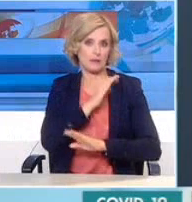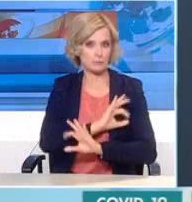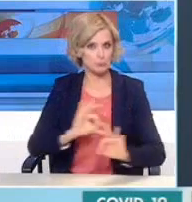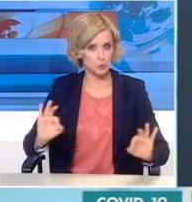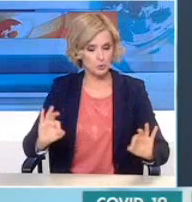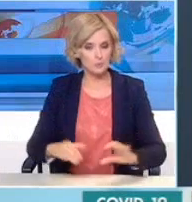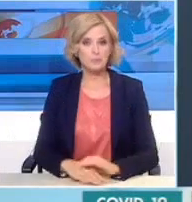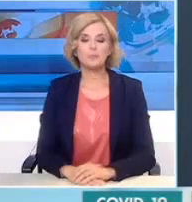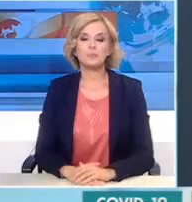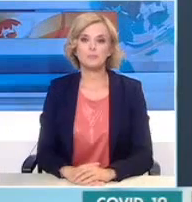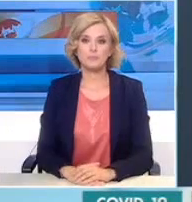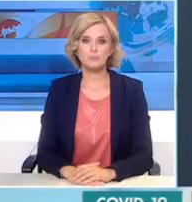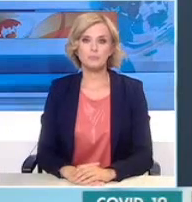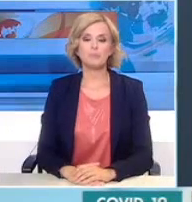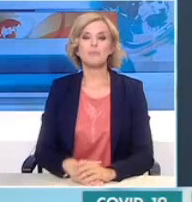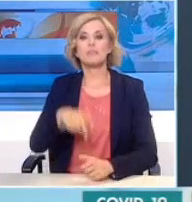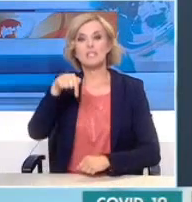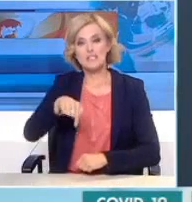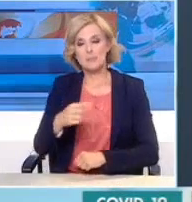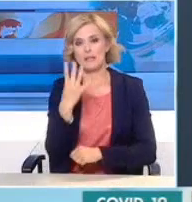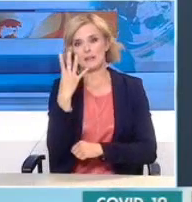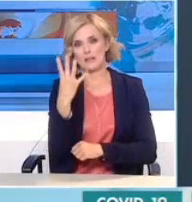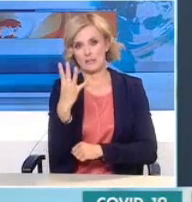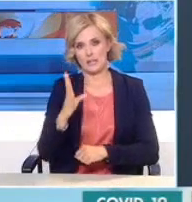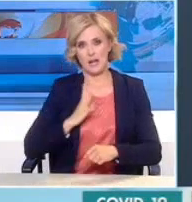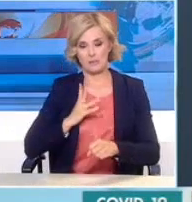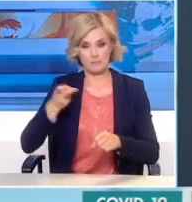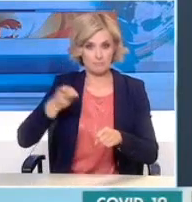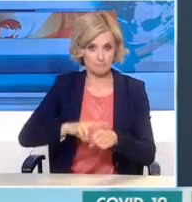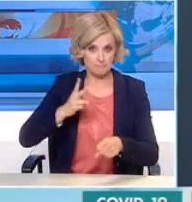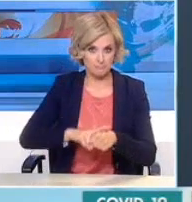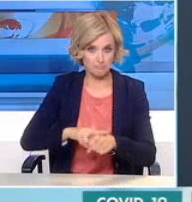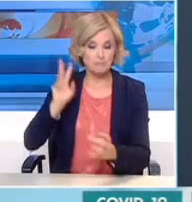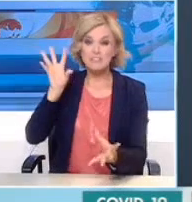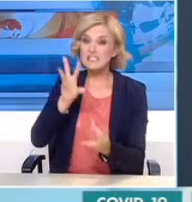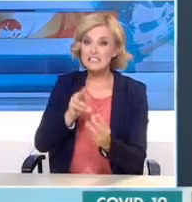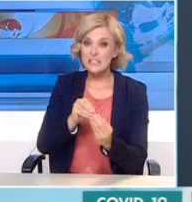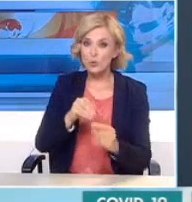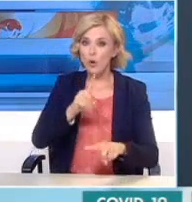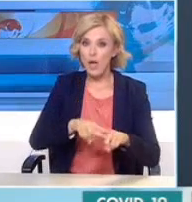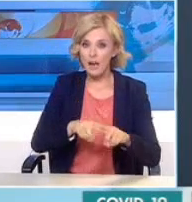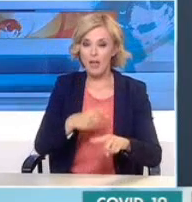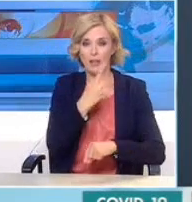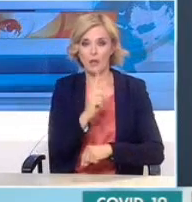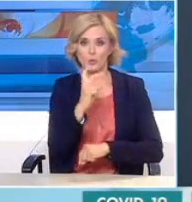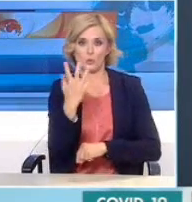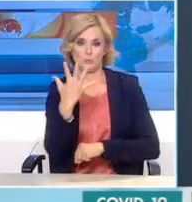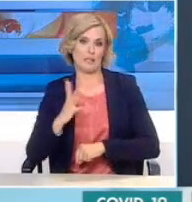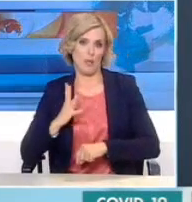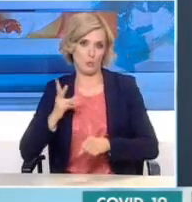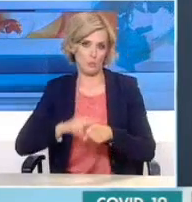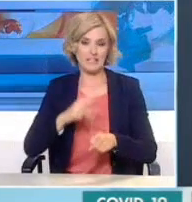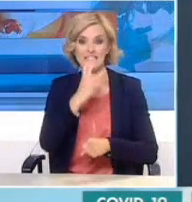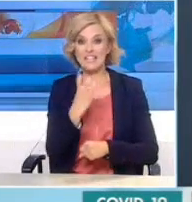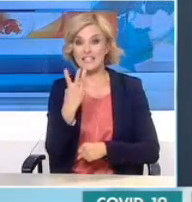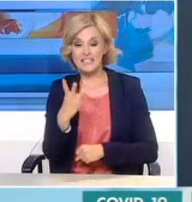Τέλος, έχουμε 4 ακόμα καταγεγραμμένους θανάτους και 125 θανάτους συνολικά στη χώρα. 33 ήταν